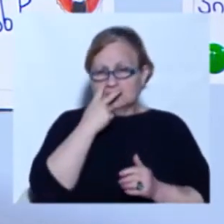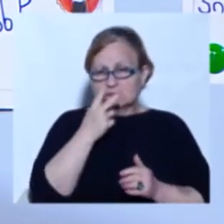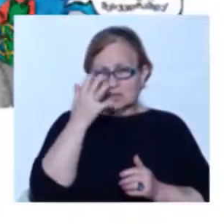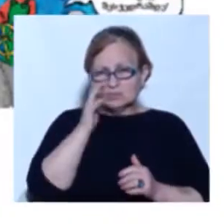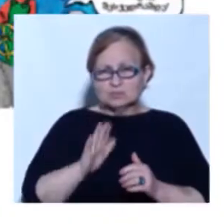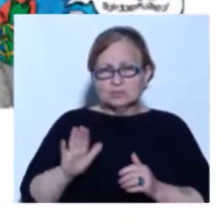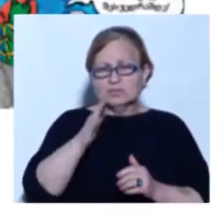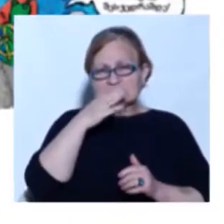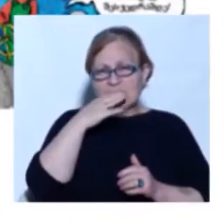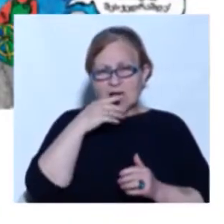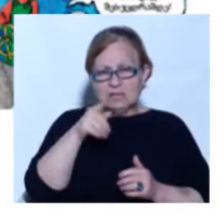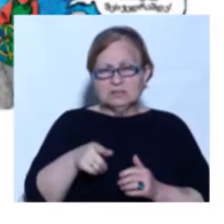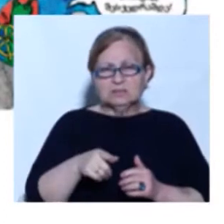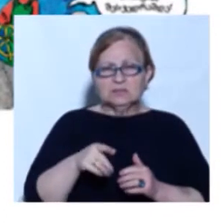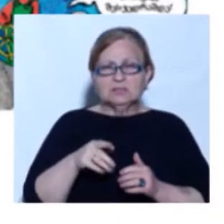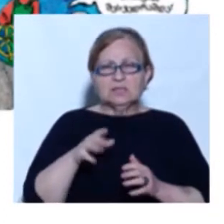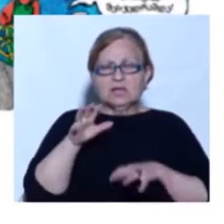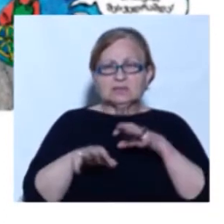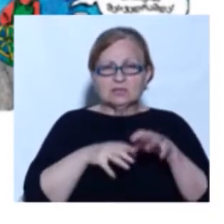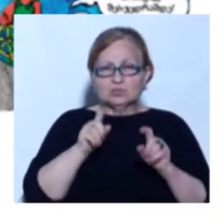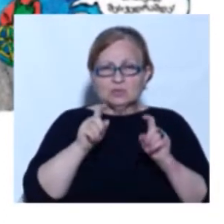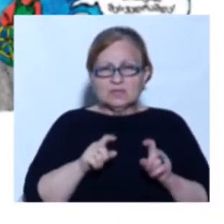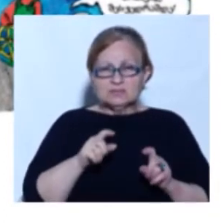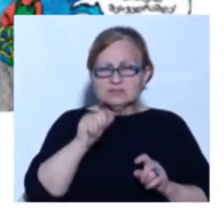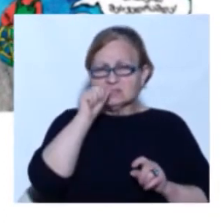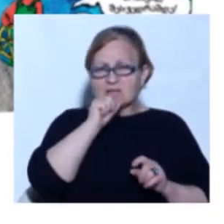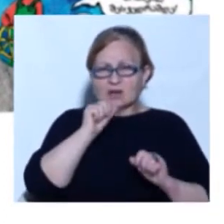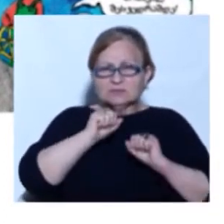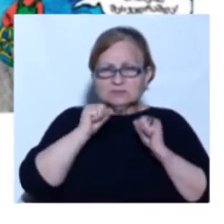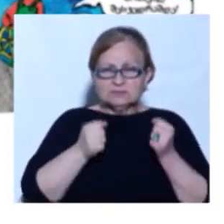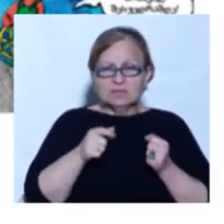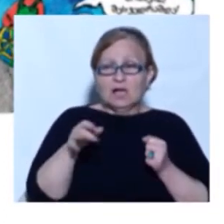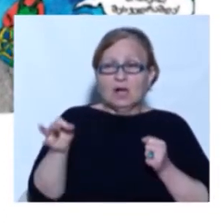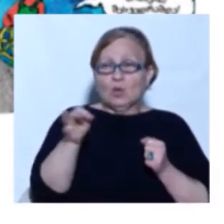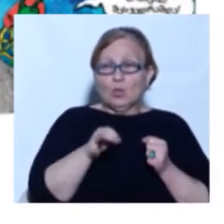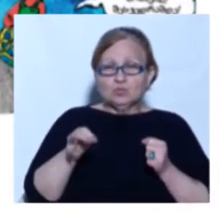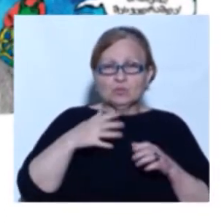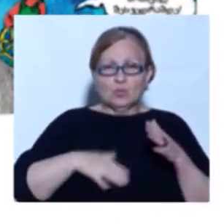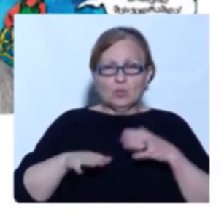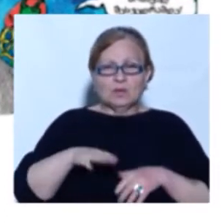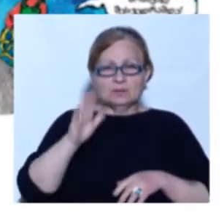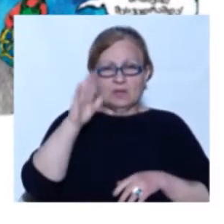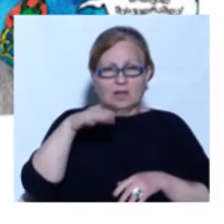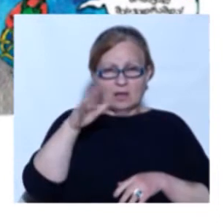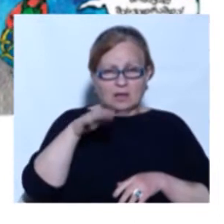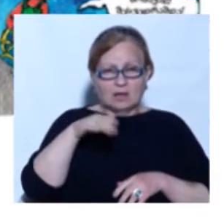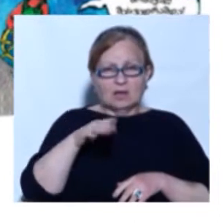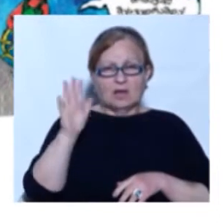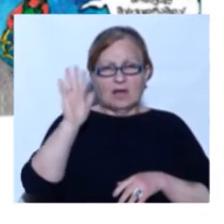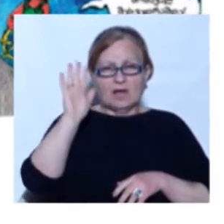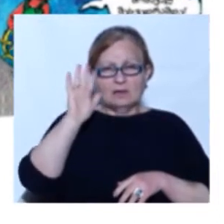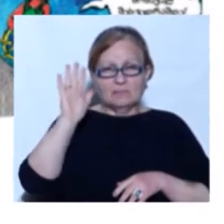ნახატის? წყალი, დათუნი აისბერგზე ზის. ნახეთ, კუნძულელებს უხარიათ, ემშვიდობებიან, ხელები აქვთ